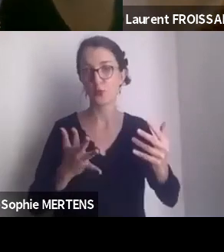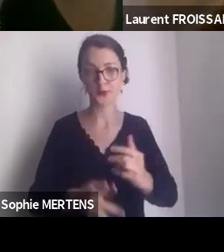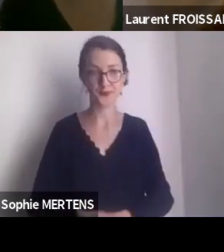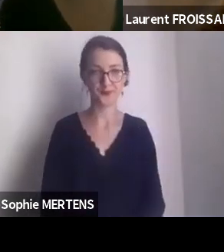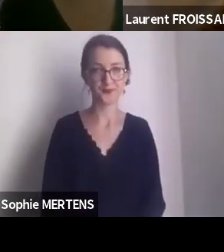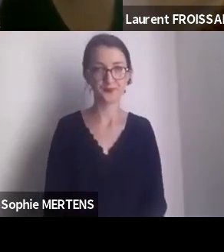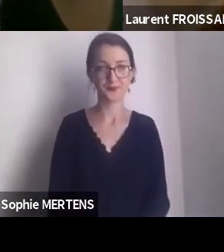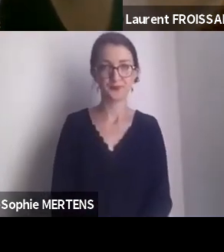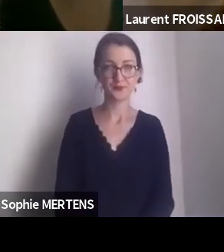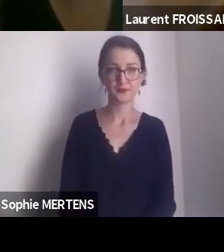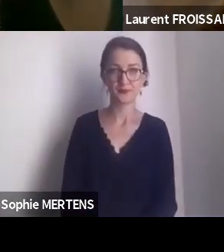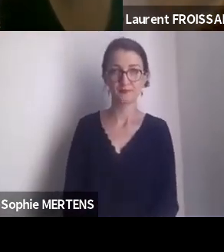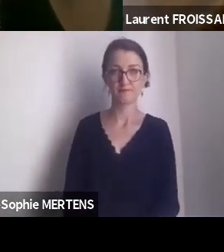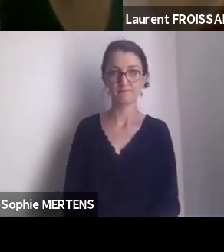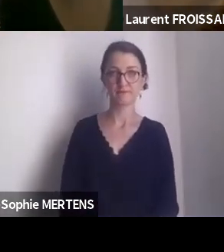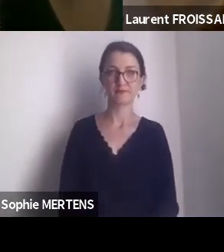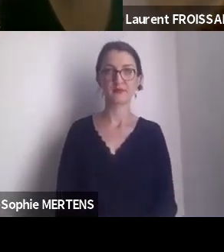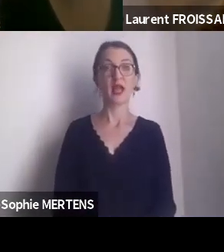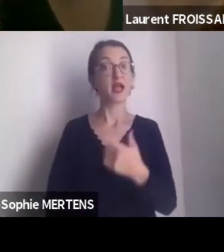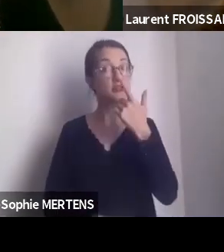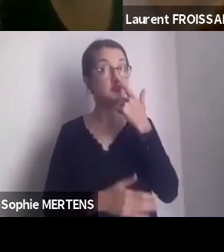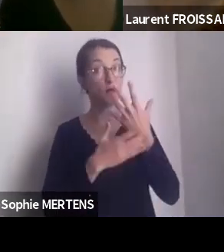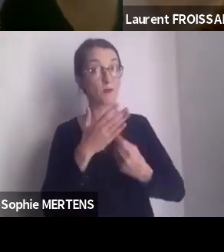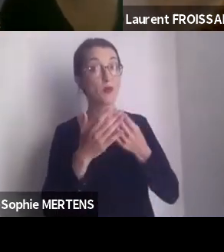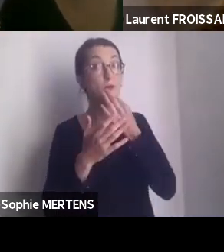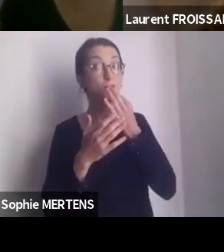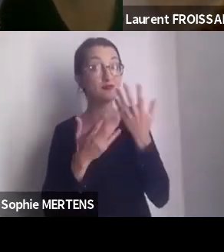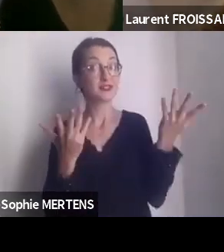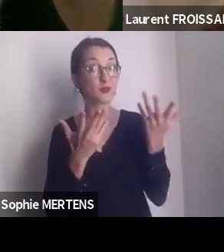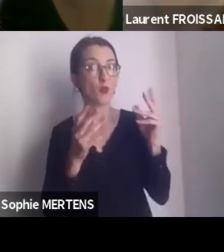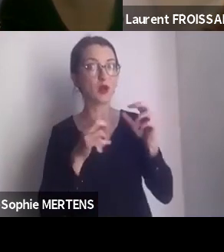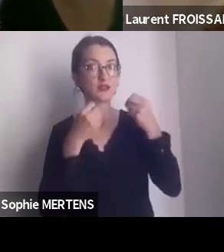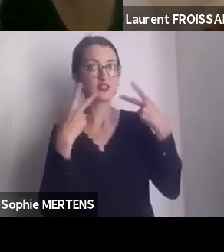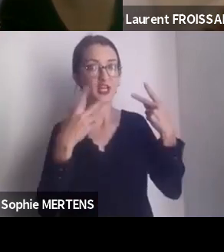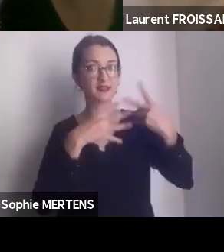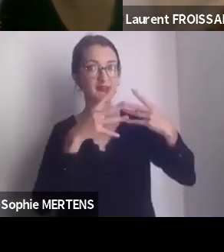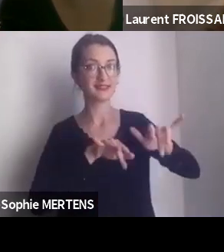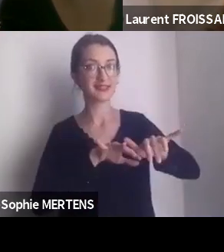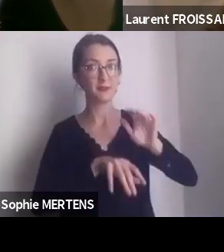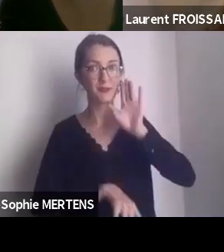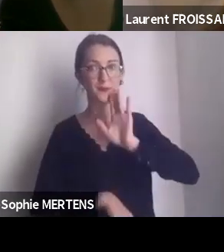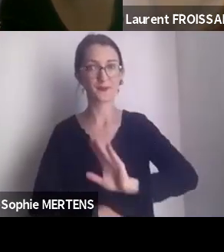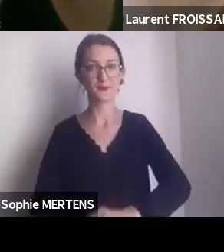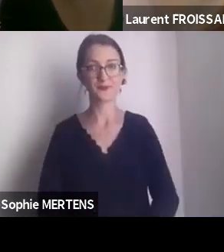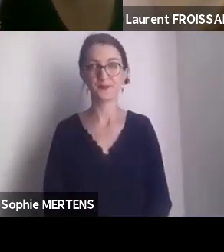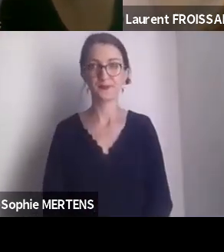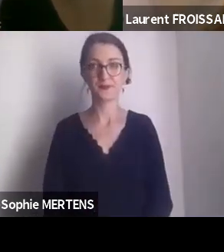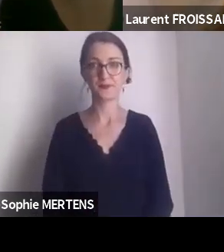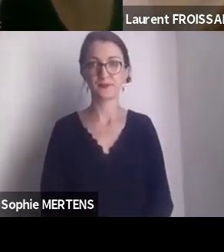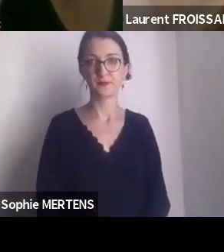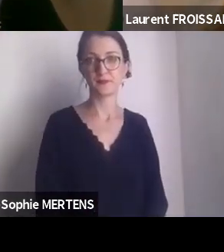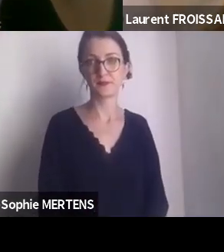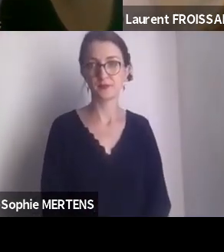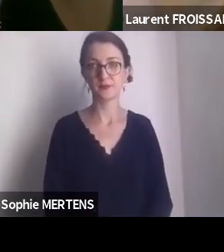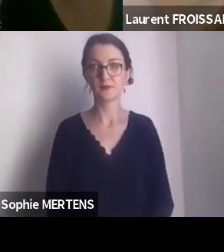Ah, il manque une option, n'hésitez pas à l'indiquer dans le chat, Pascal. On va en tenir compte, bien sûr.